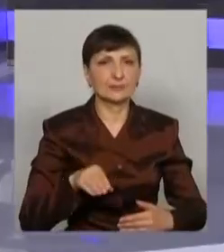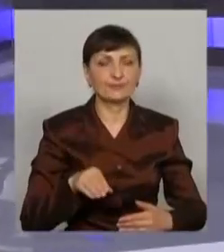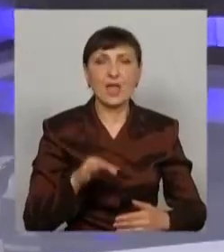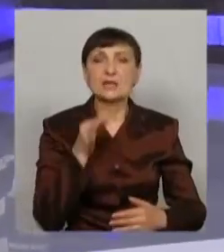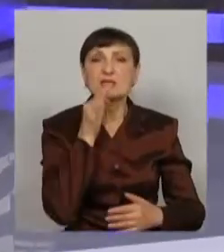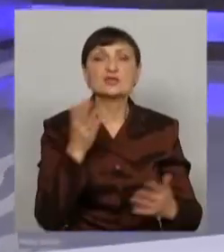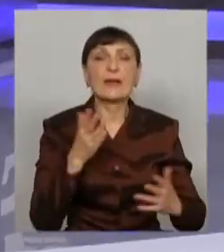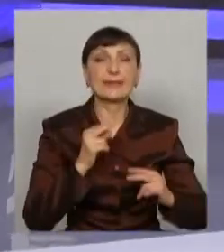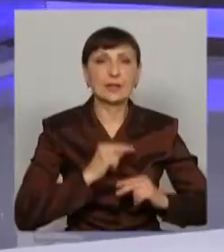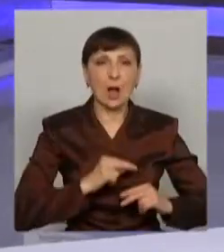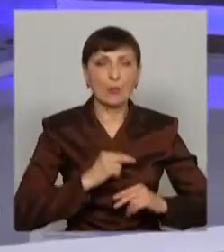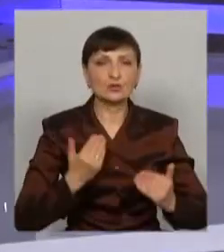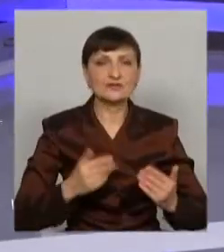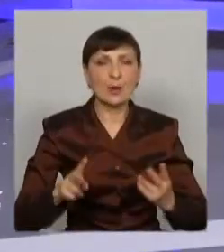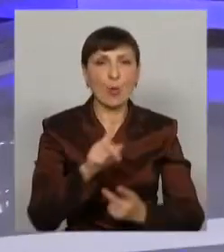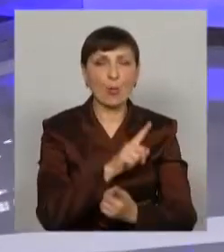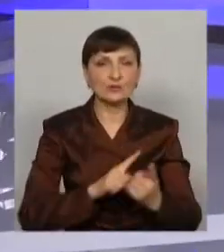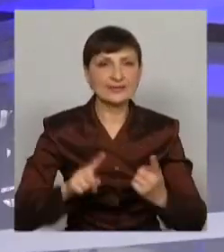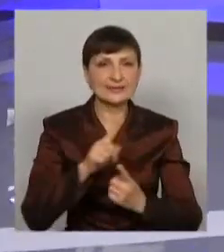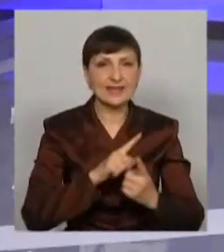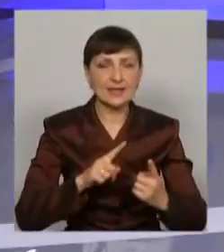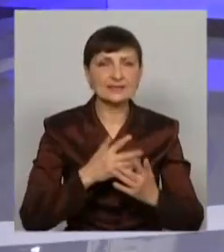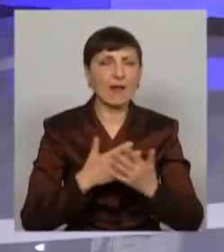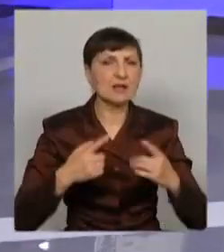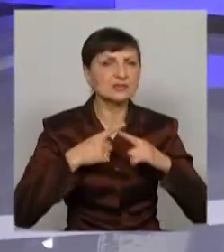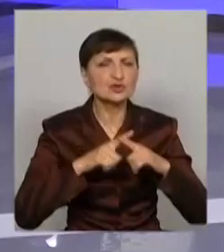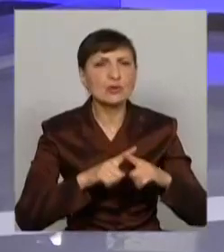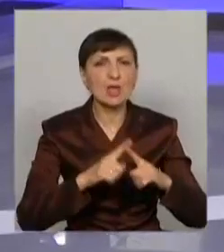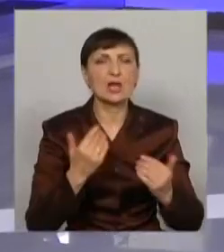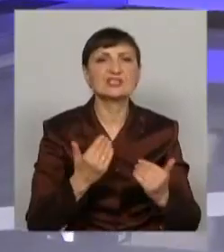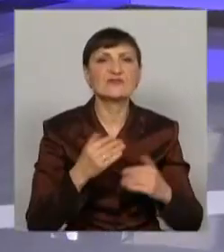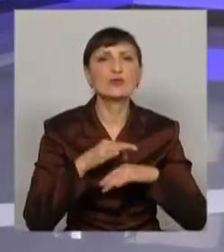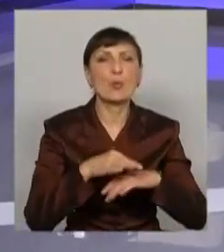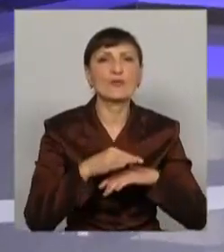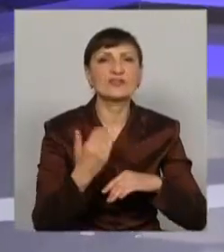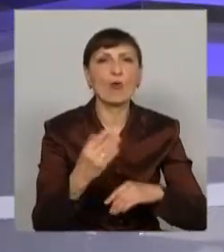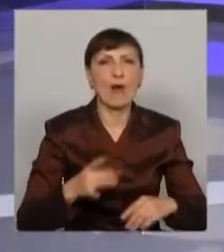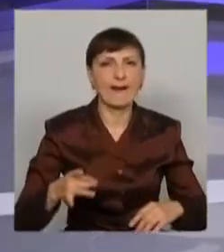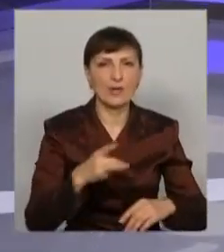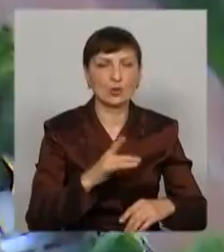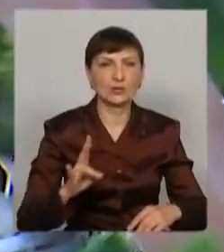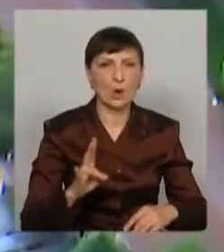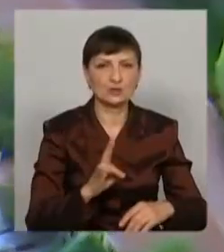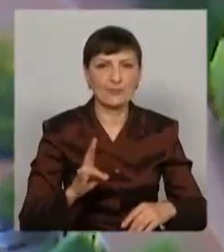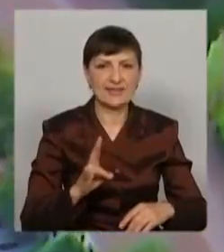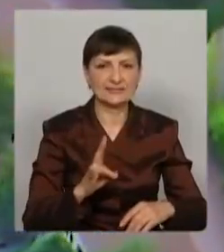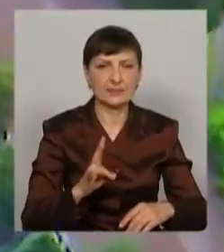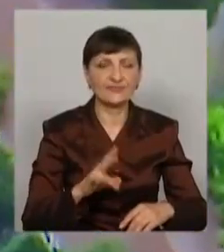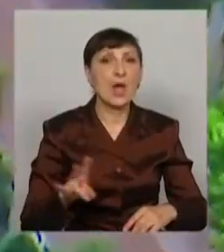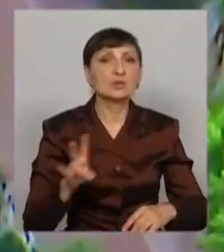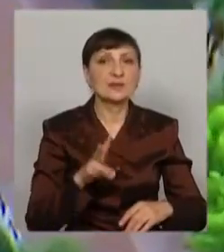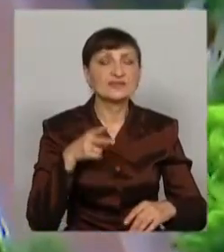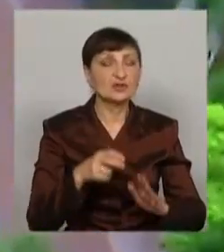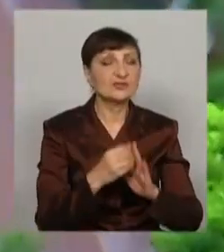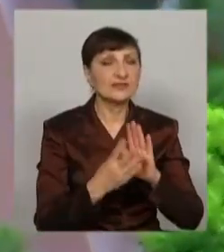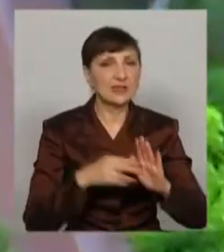какие работы сегодня по модернизации инженерной инфраструктуры проводятся в Наурызбайском районе? Да, по Наурызбайскому району в